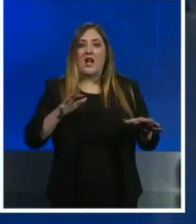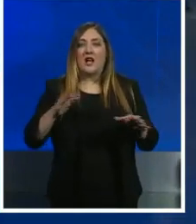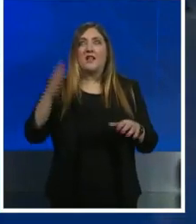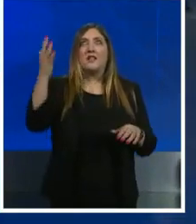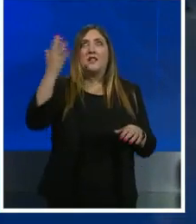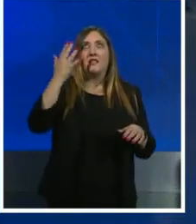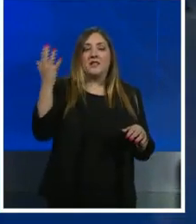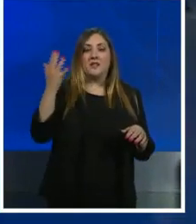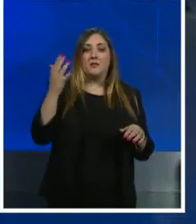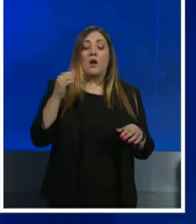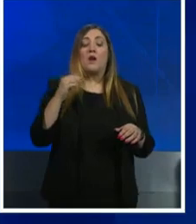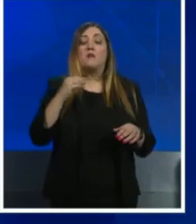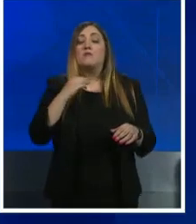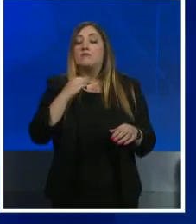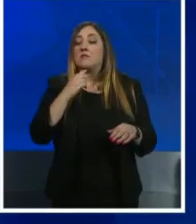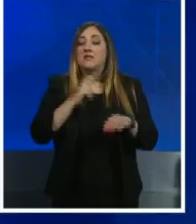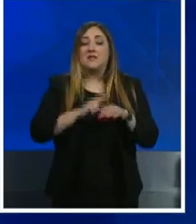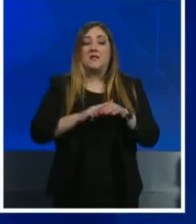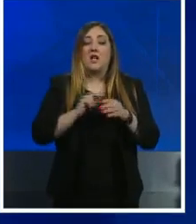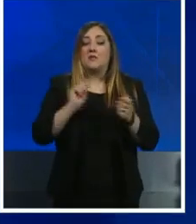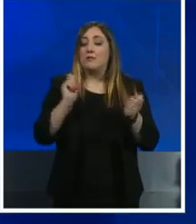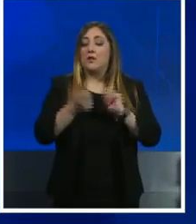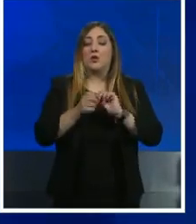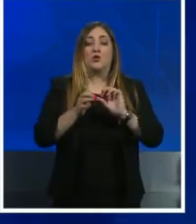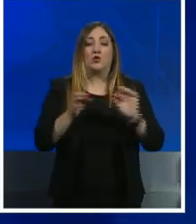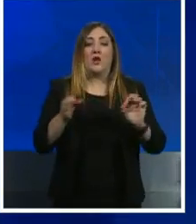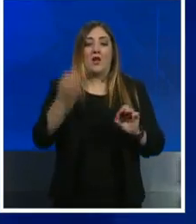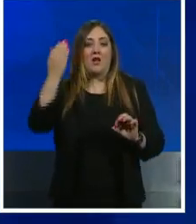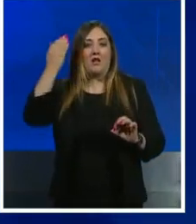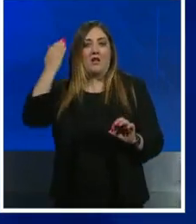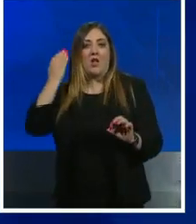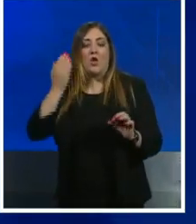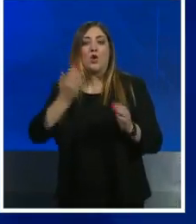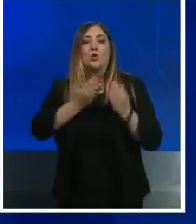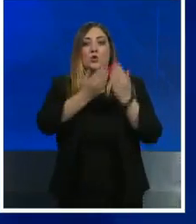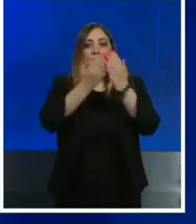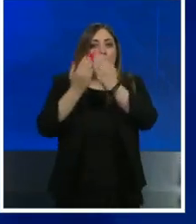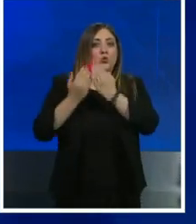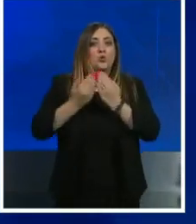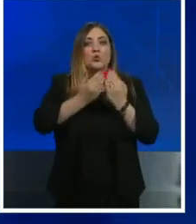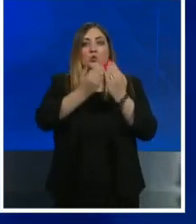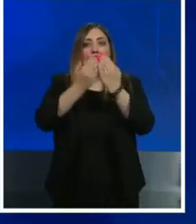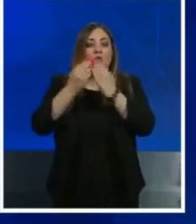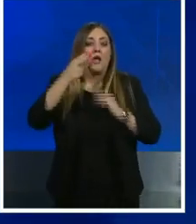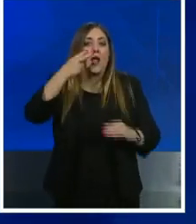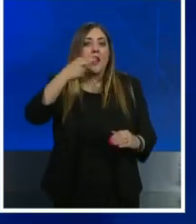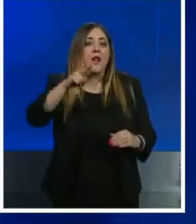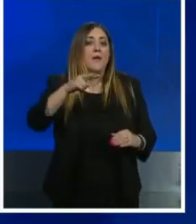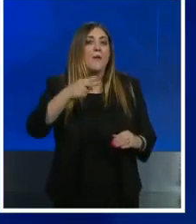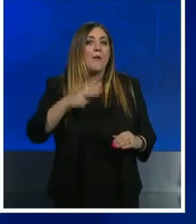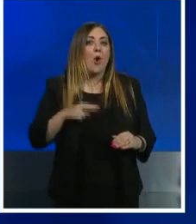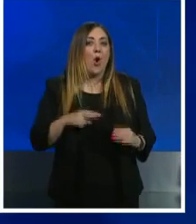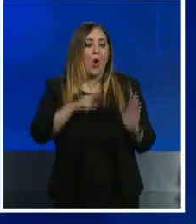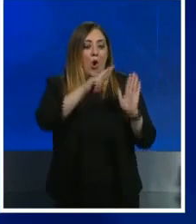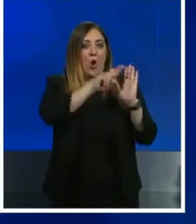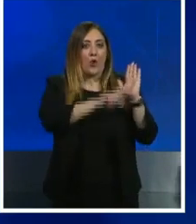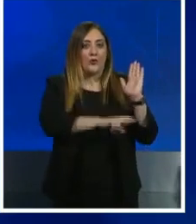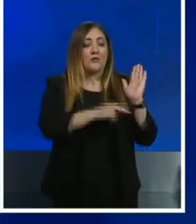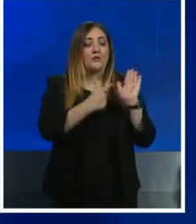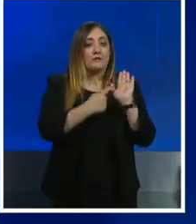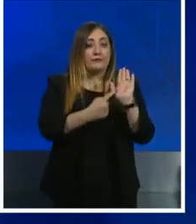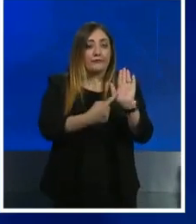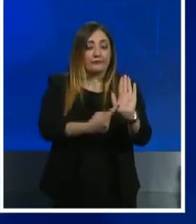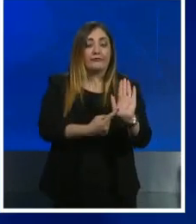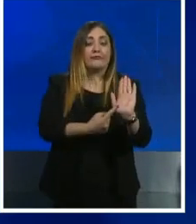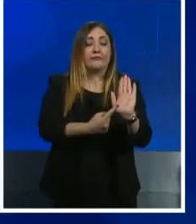fil-klima, l-istudju li kien sar dettaljat dak li referu għalih bħala l-Stern Report, jgħidilna li għandna daqqa